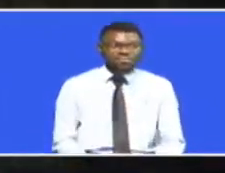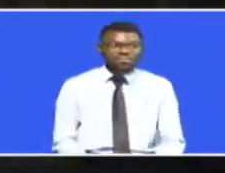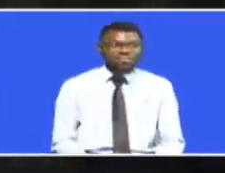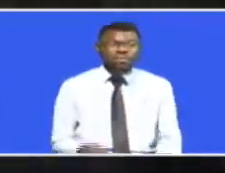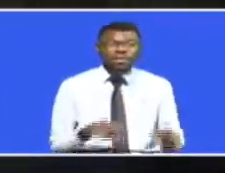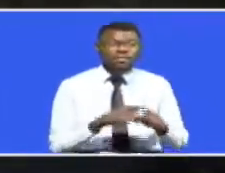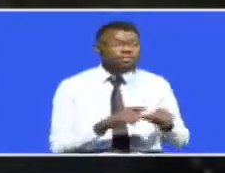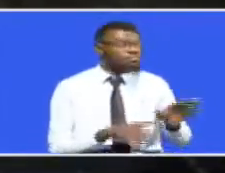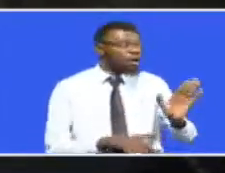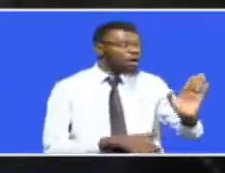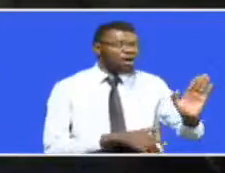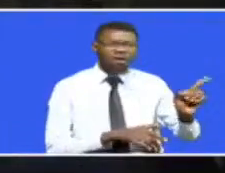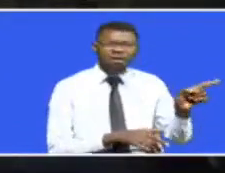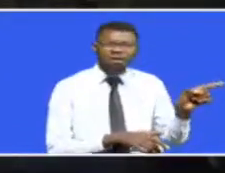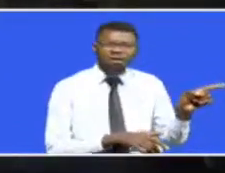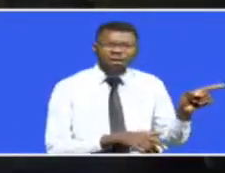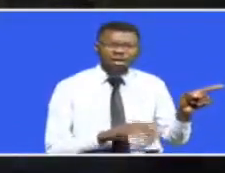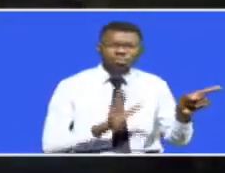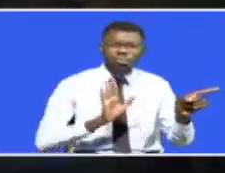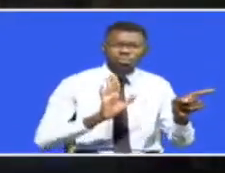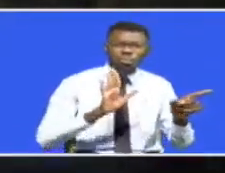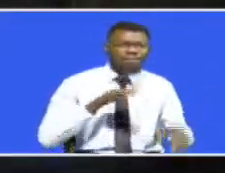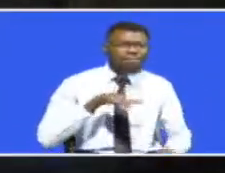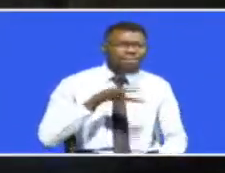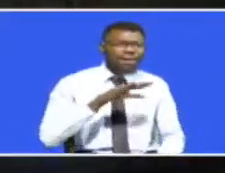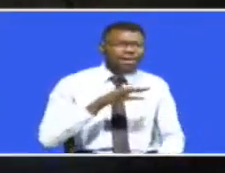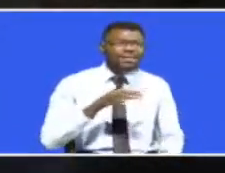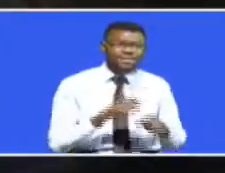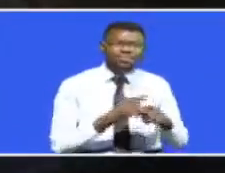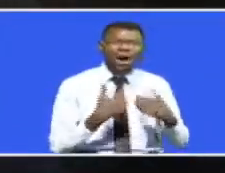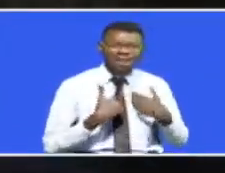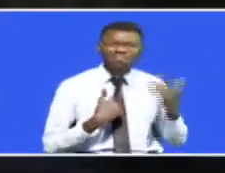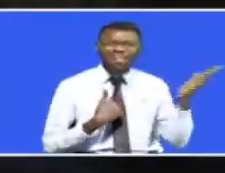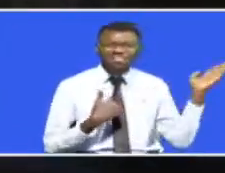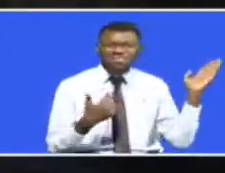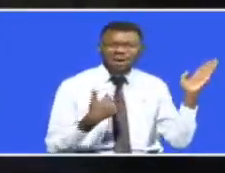Hata hiyo ni yenu, bado ni pombe. Hapo kuna pombe pia.